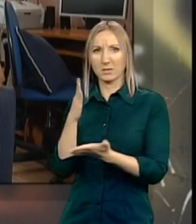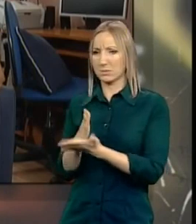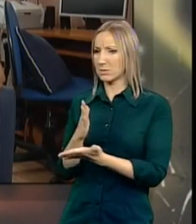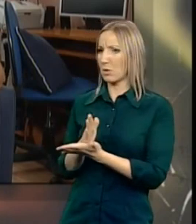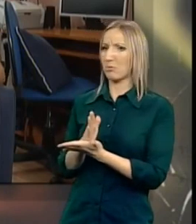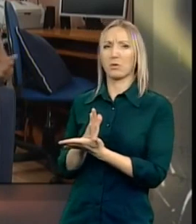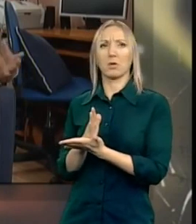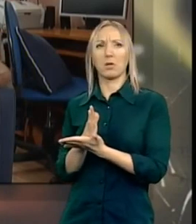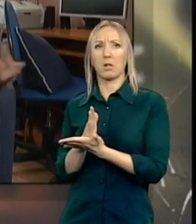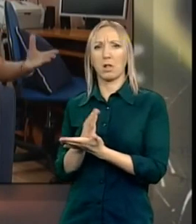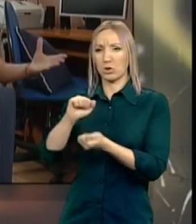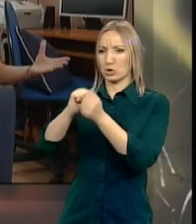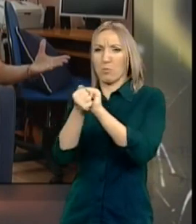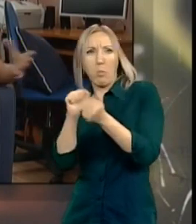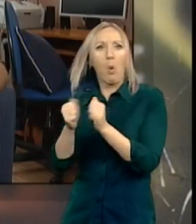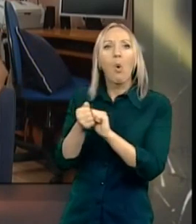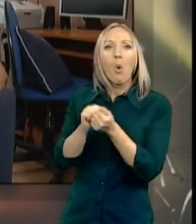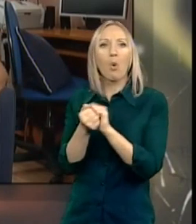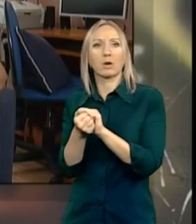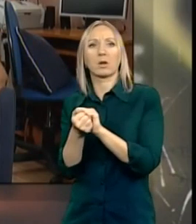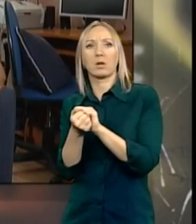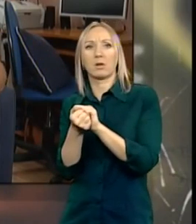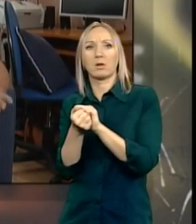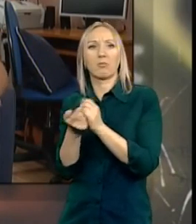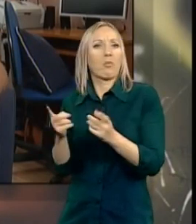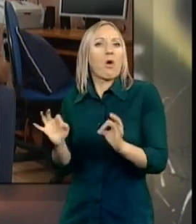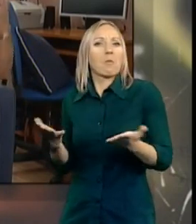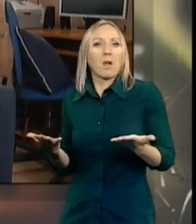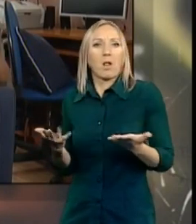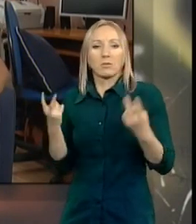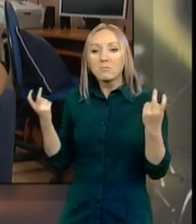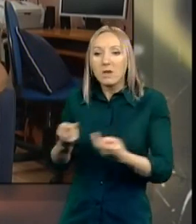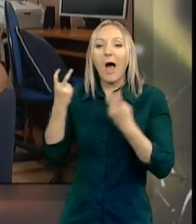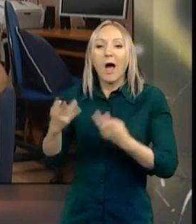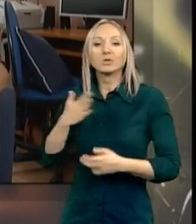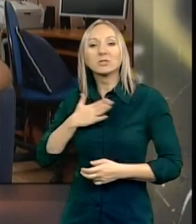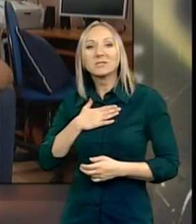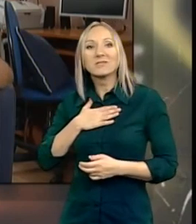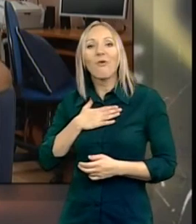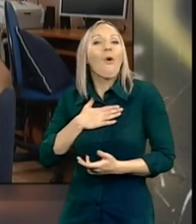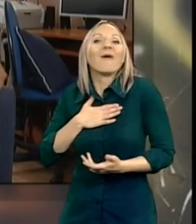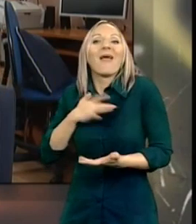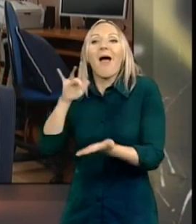da bori se da traži svoje mjesto